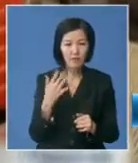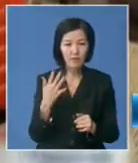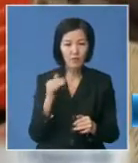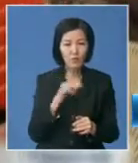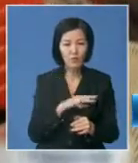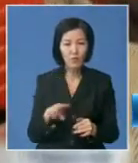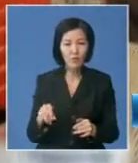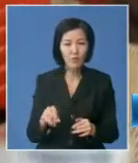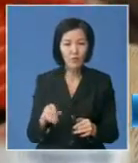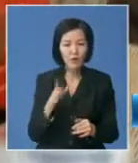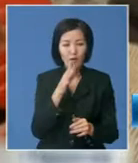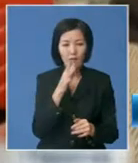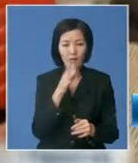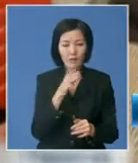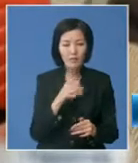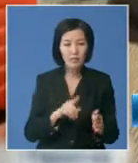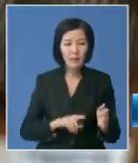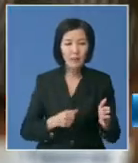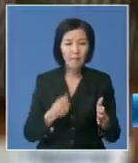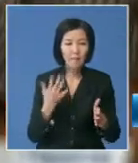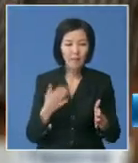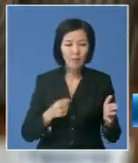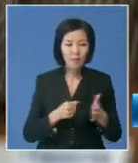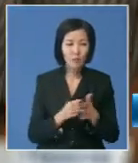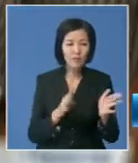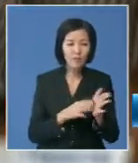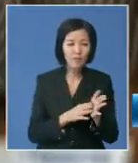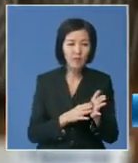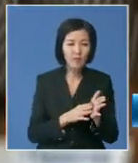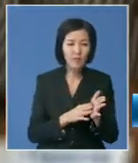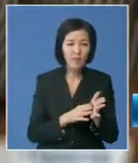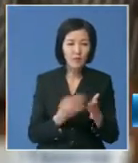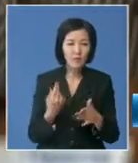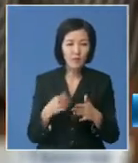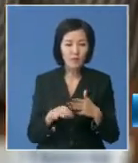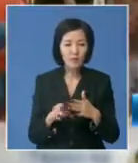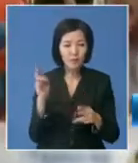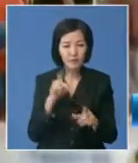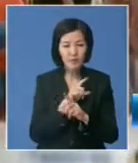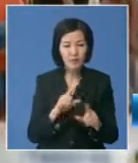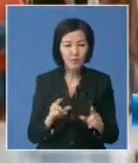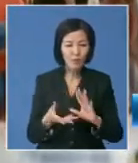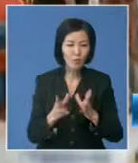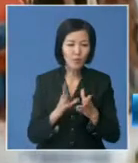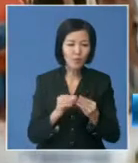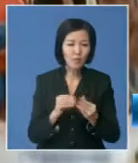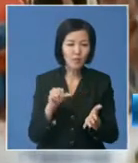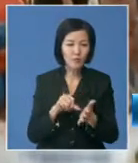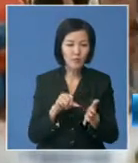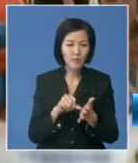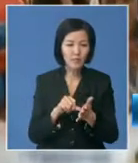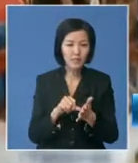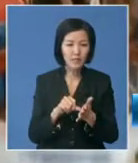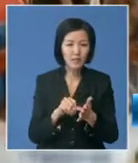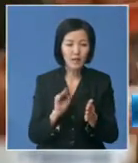в возрасте от 5 до 16 лет бросили общеобразовательные учреждения между тем общее число учащихся детей этого же